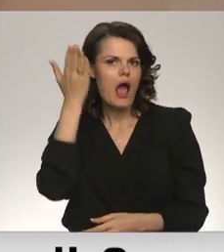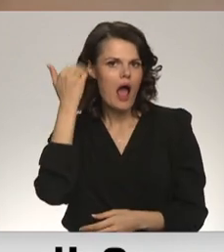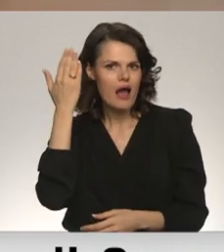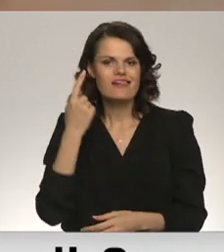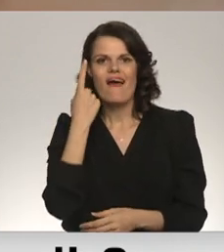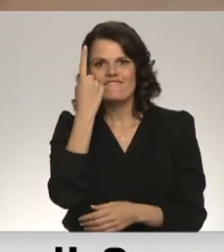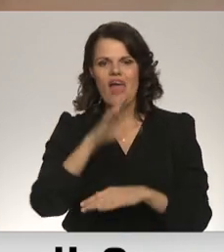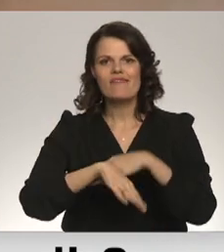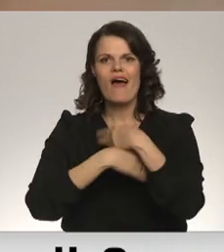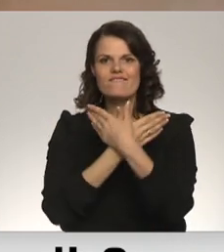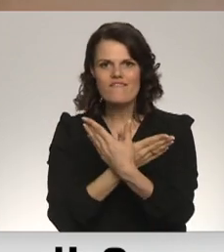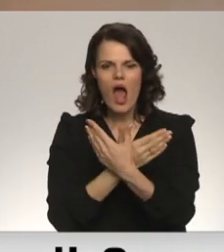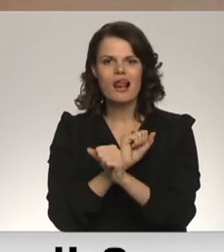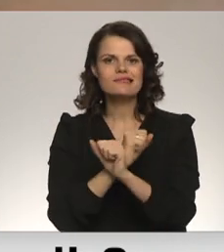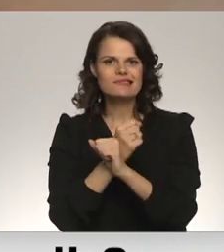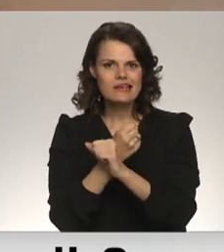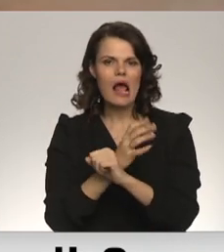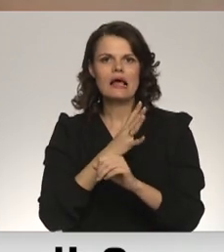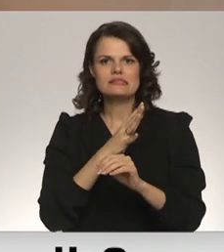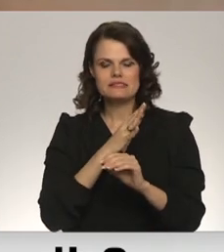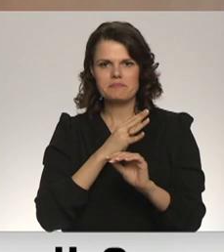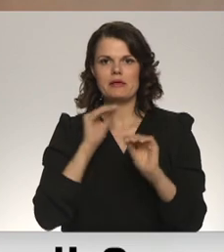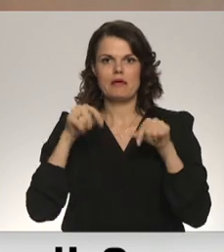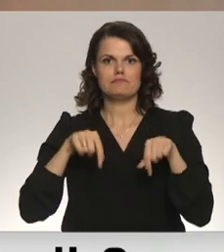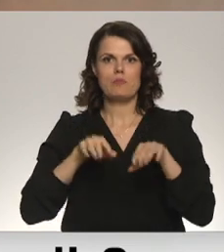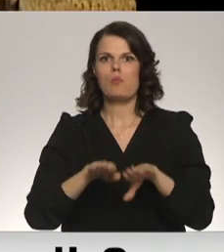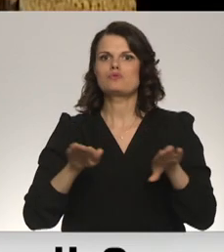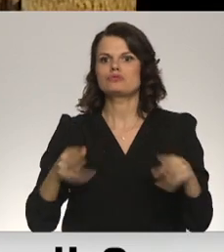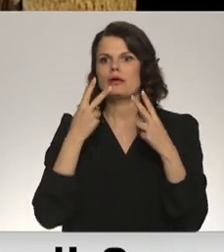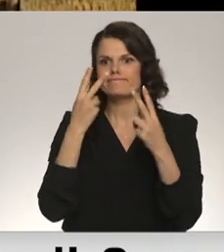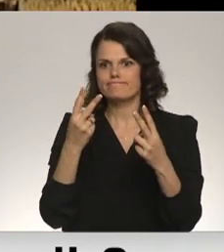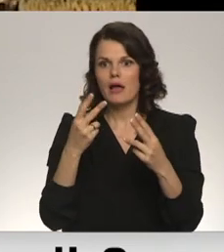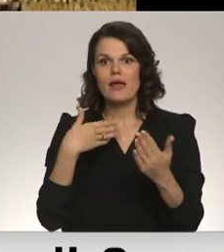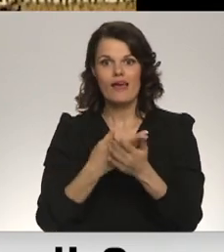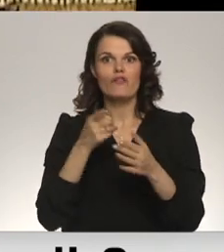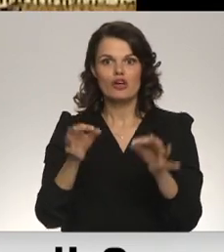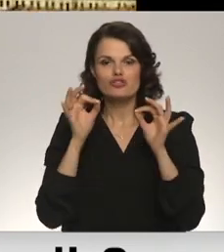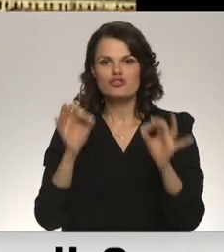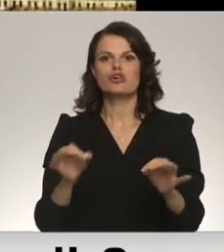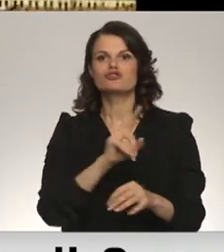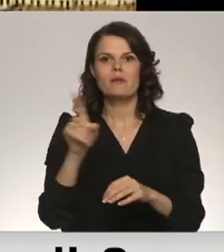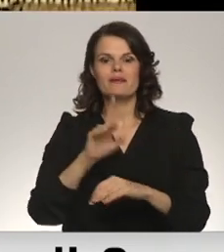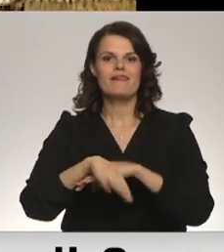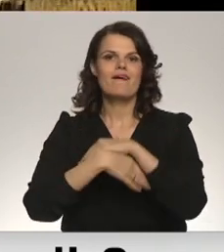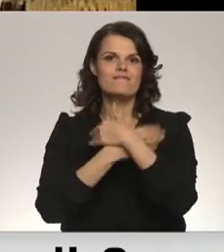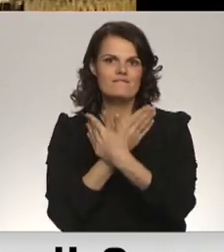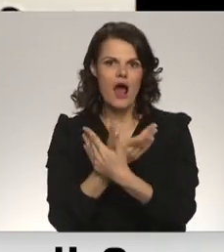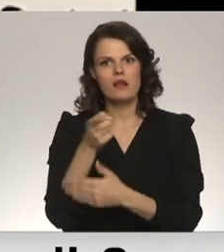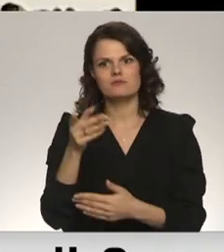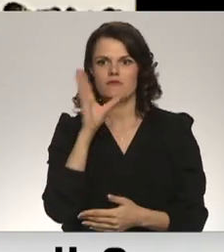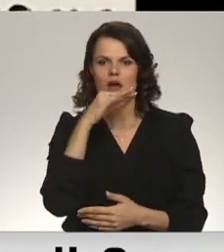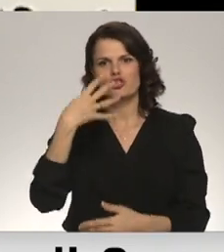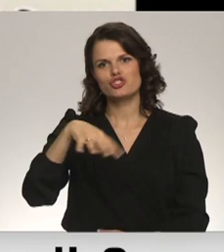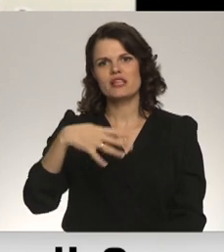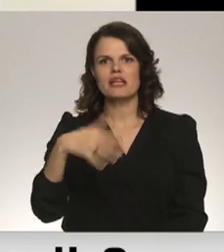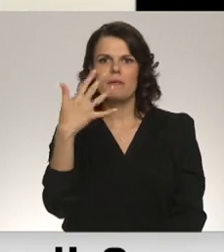vaļa skelets pat tika izstādīts vienbrīd pie mums muzejā. Un ja tas ir kupravals, tas varētu būt pat 45